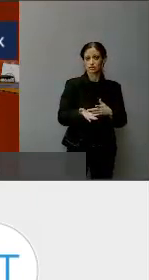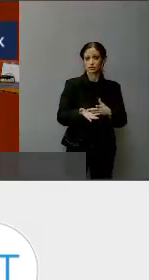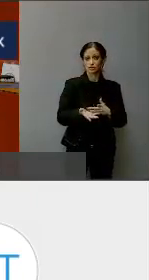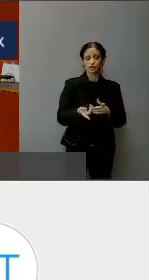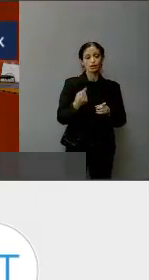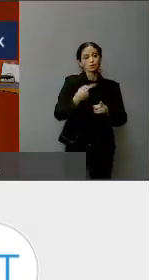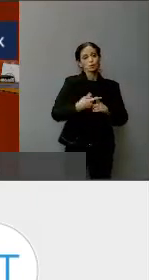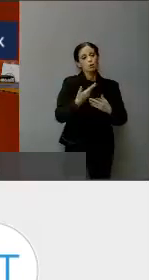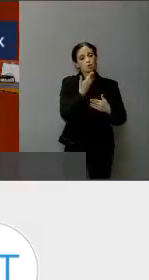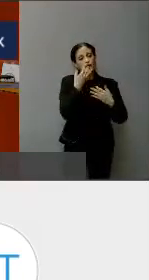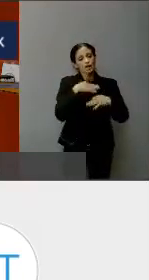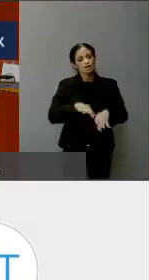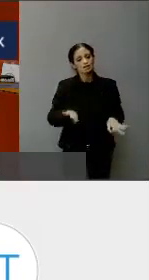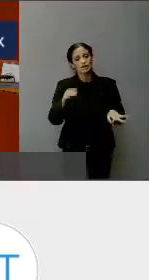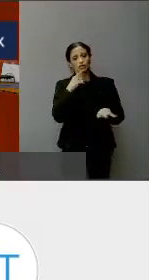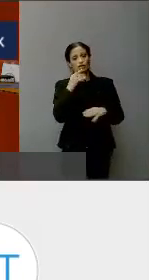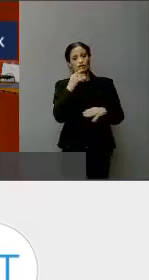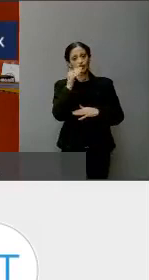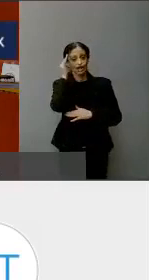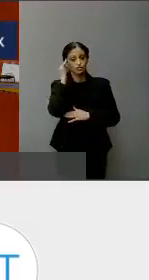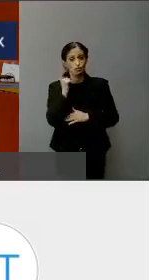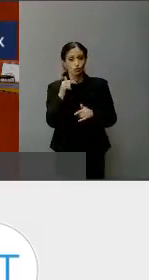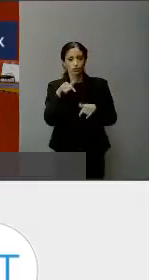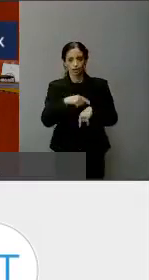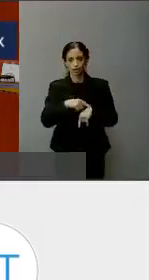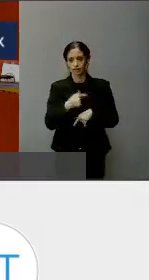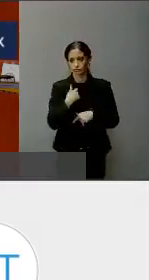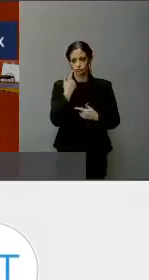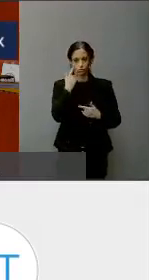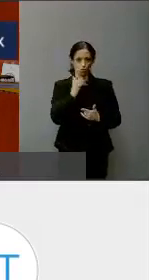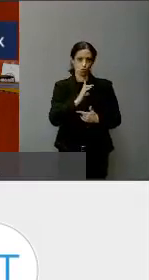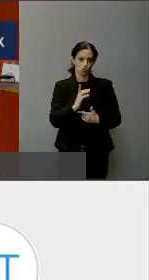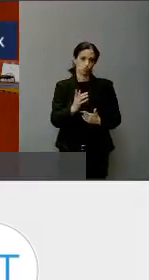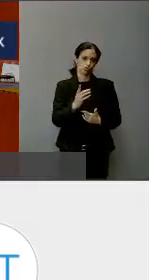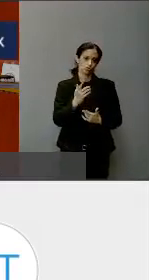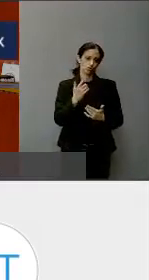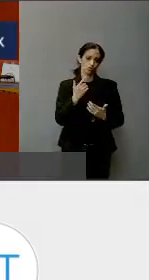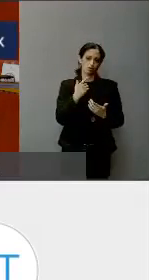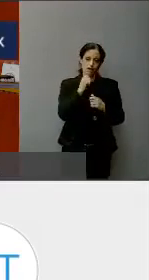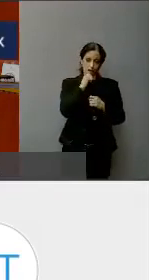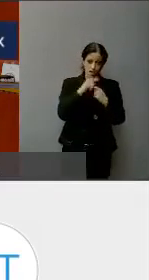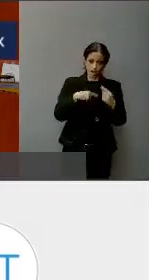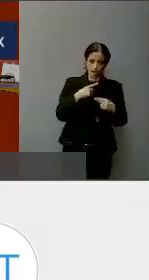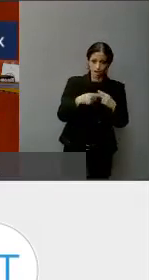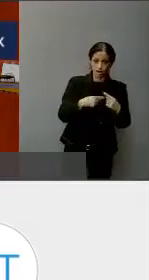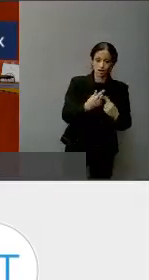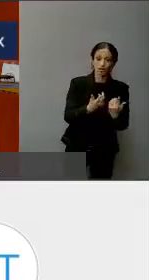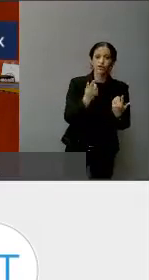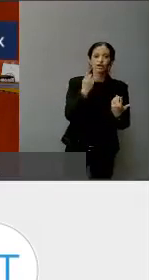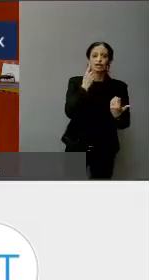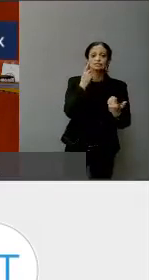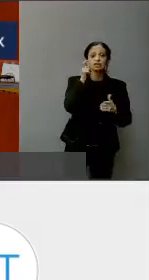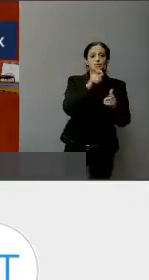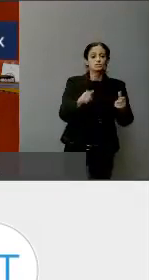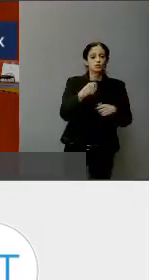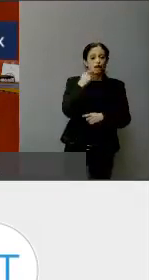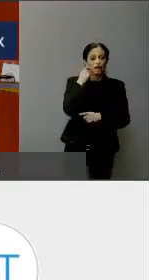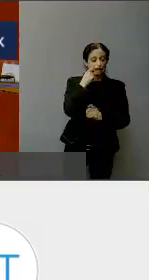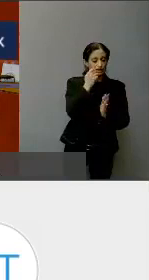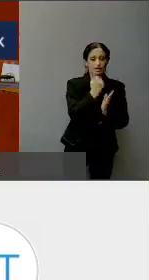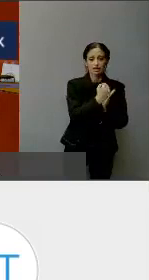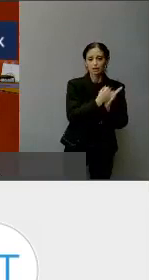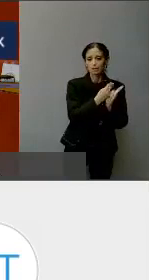ci ascolta probabilmente a quest'ora non lo so se ci ascoltano più le persone che sono interessate a questa pratica